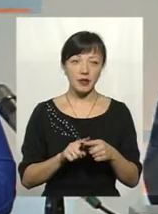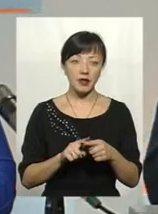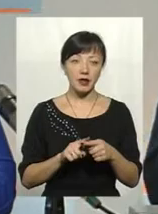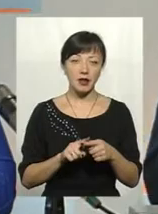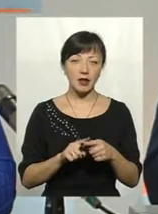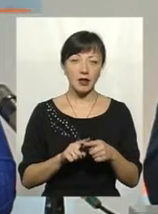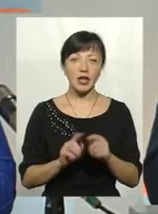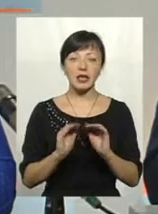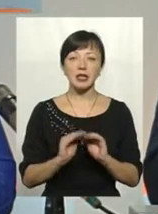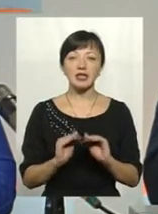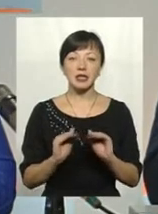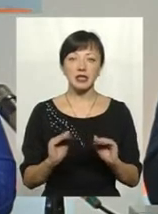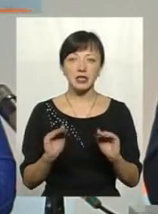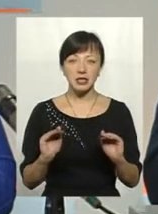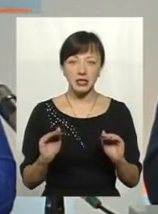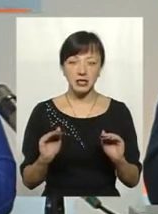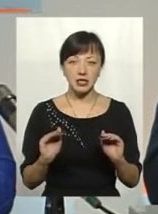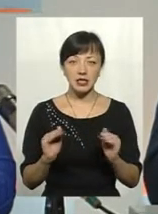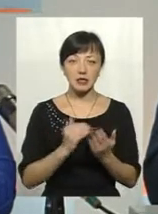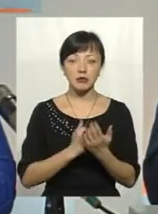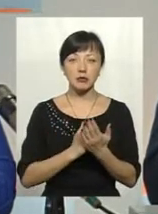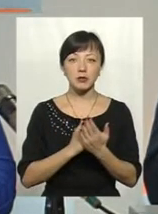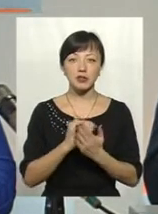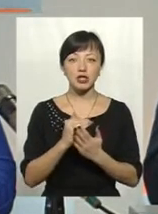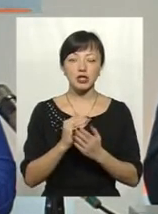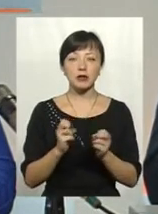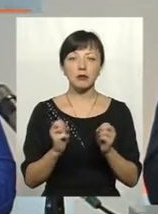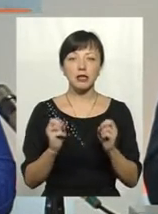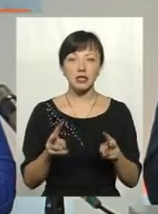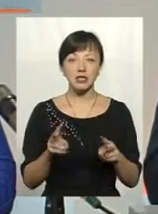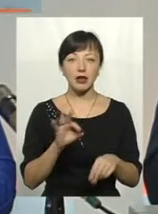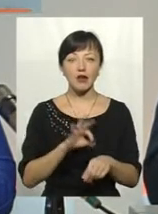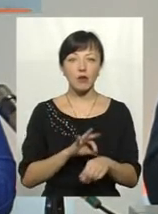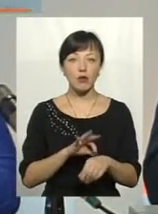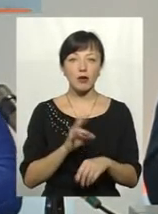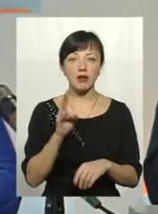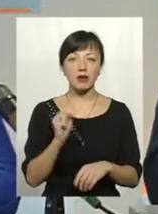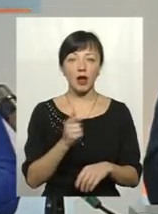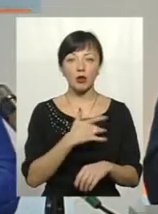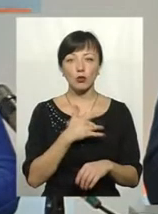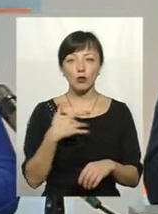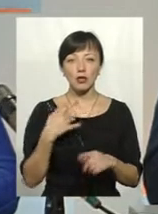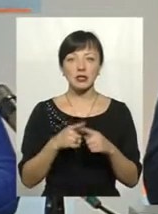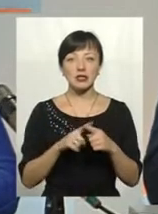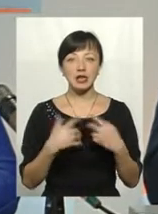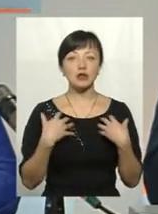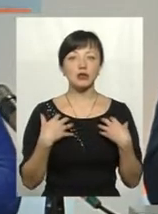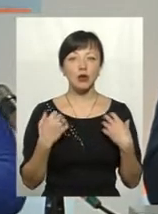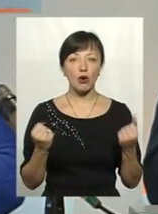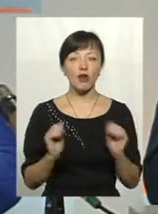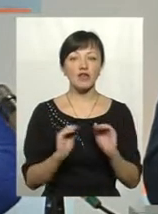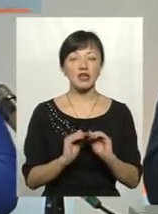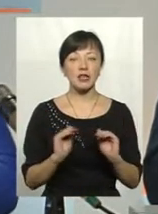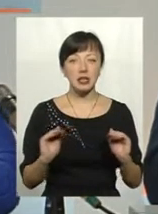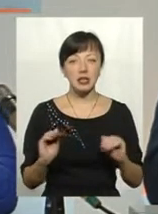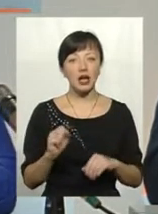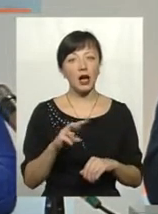становлять діти з підвищеним ризиком захворювання на туберкульоз. Тобто це є здорові діти,